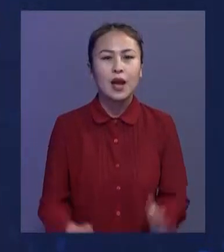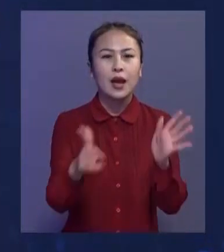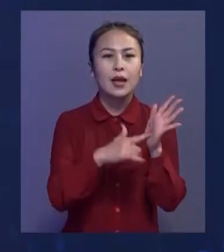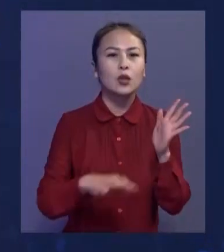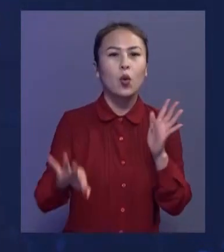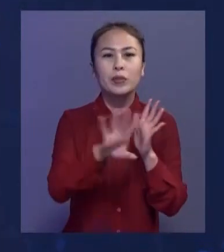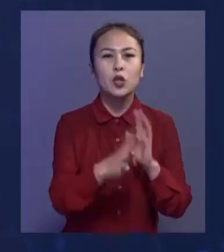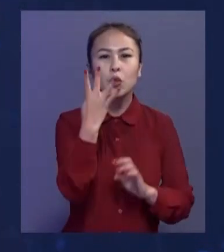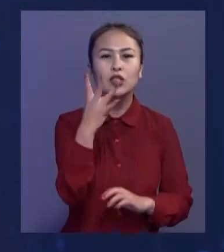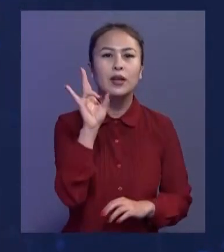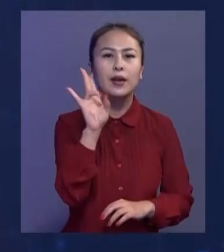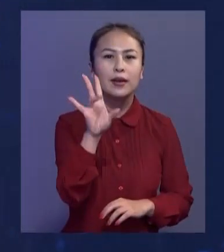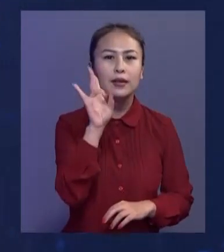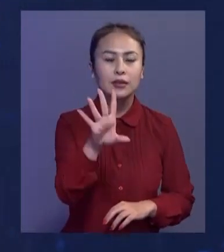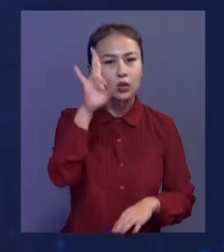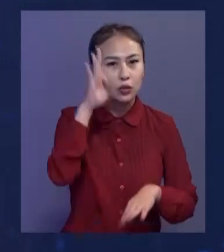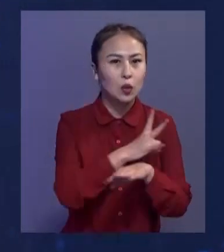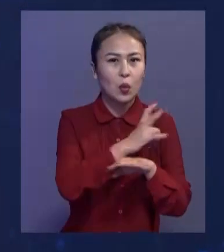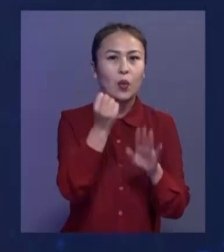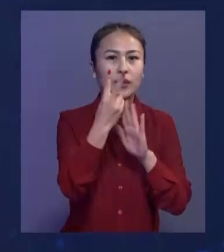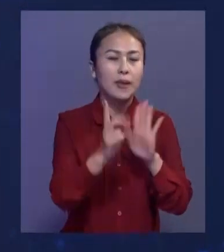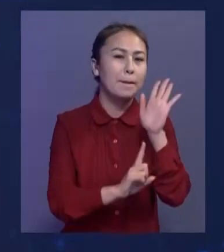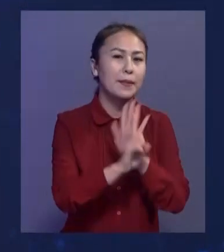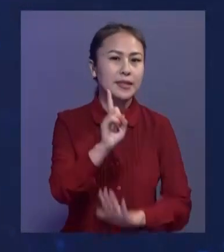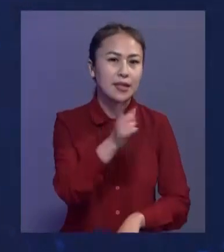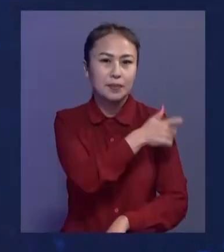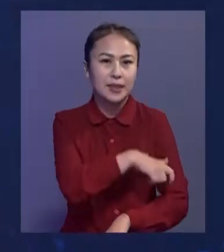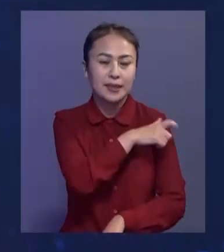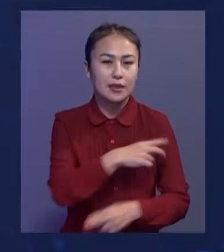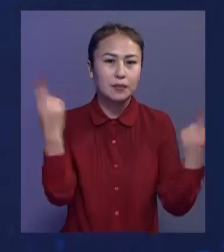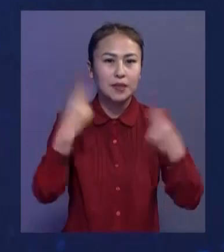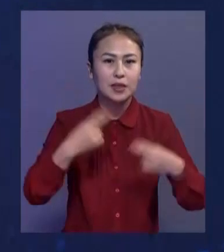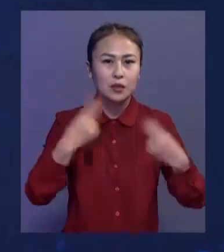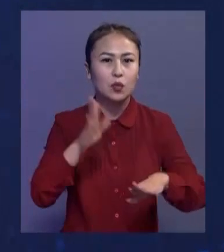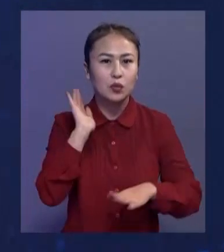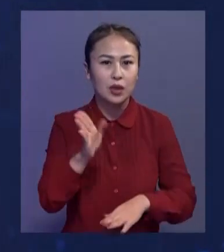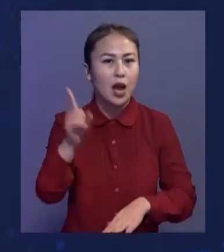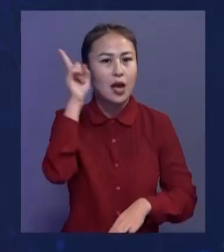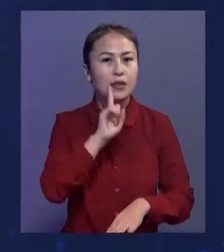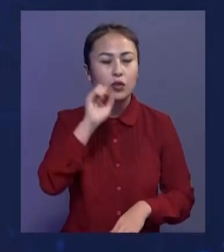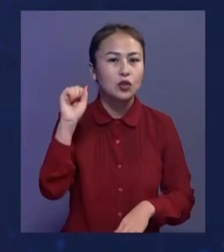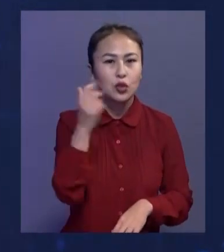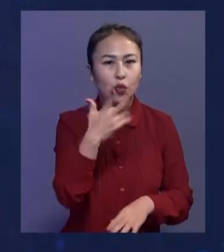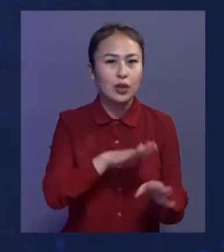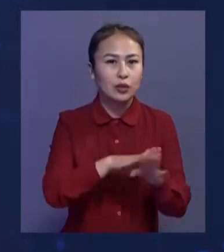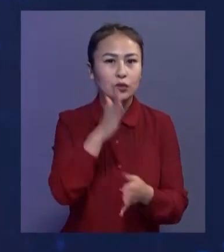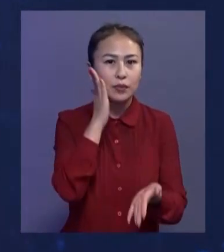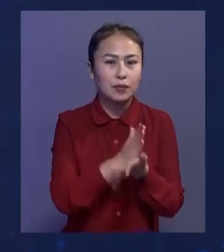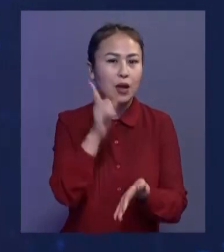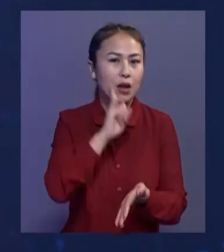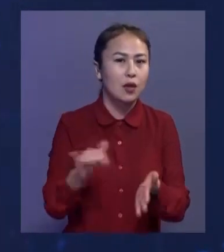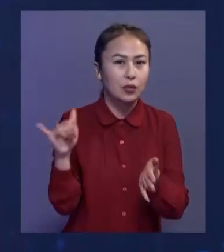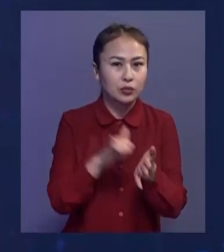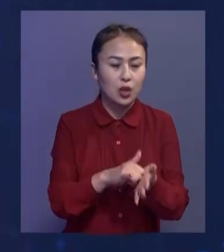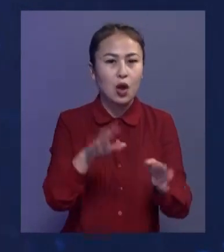Қарағанды облысында 4-ші қараша түнгі 12-ден бастап өңірге кіргендер санитарлық бекеттерден өтеді. Әзірге оның үшеуі орнатылады.